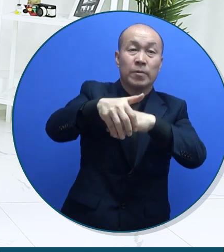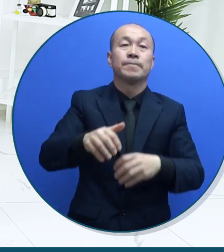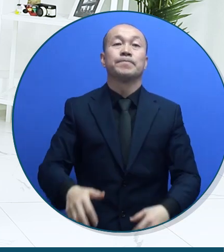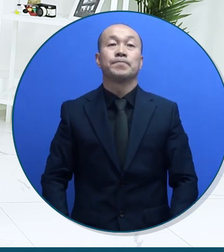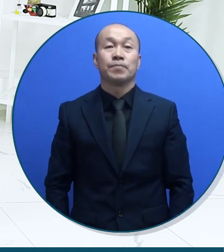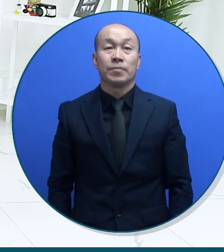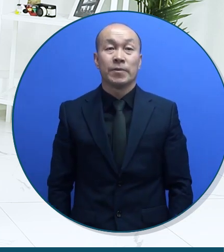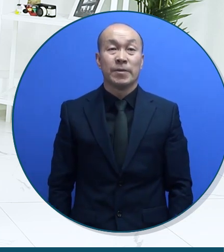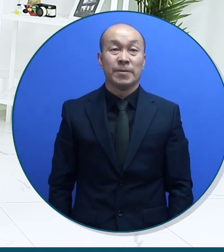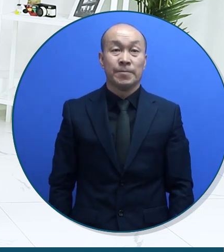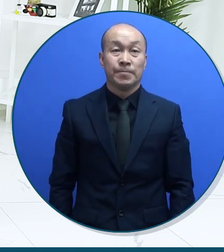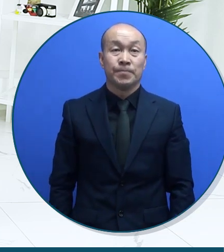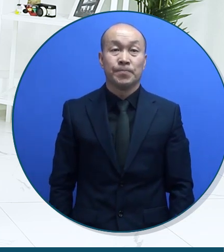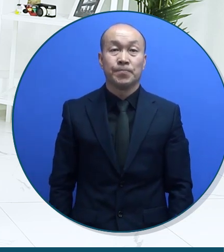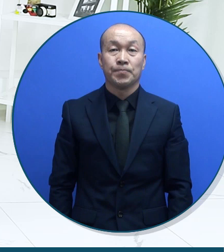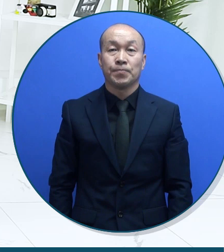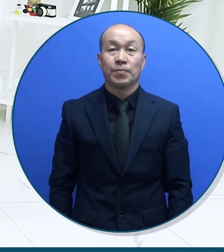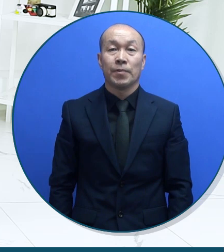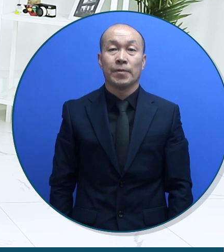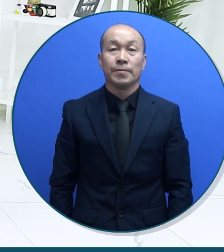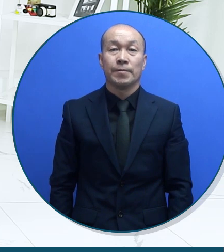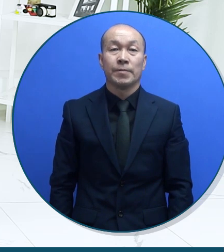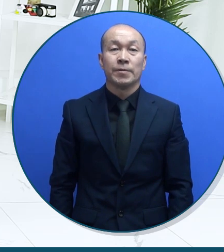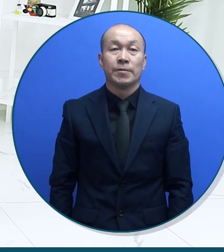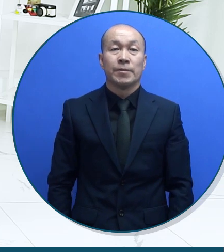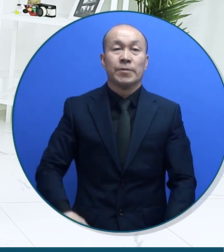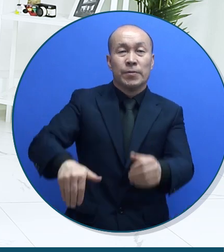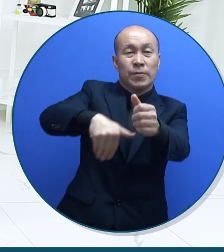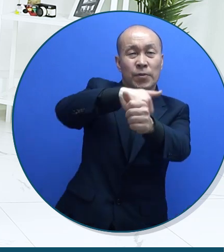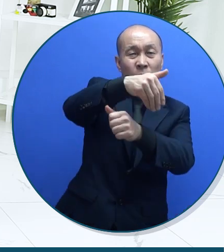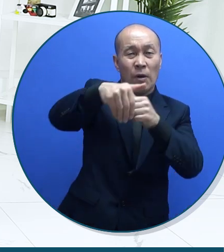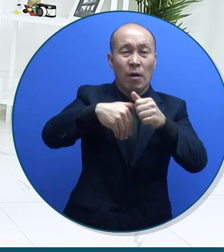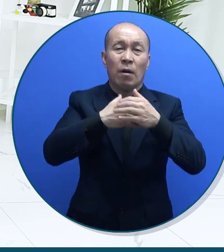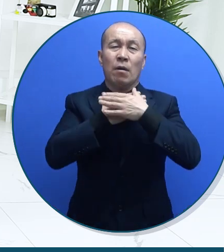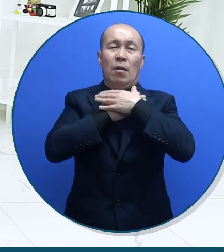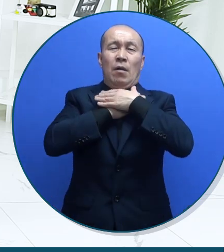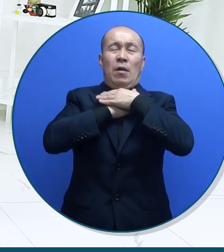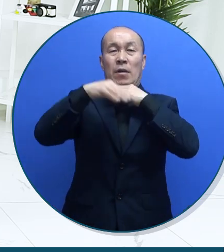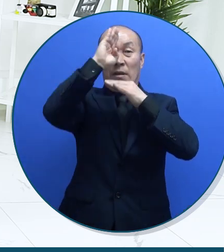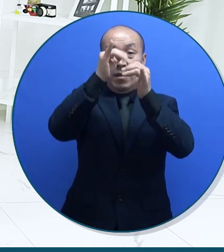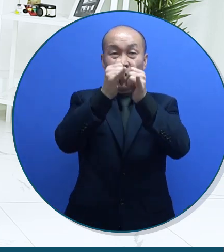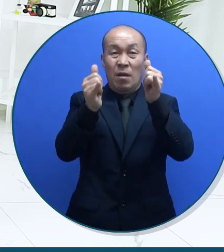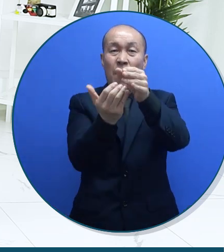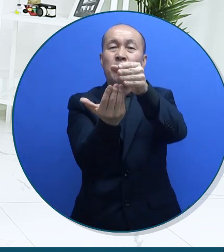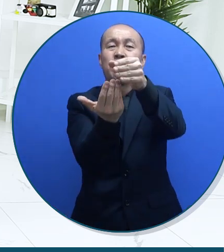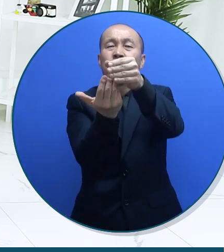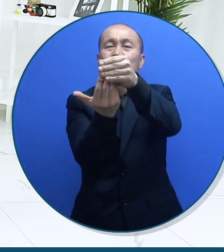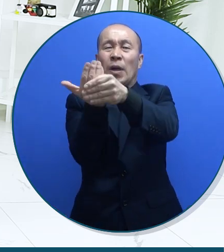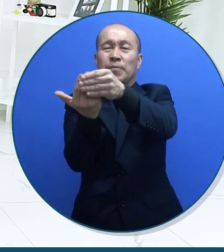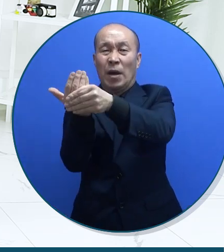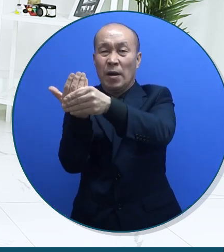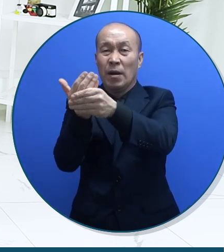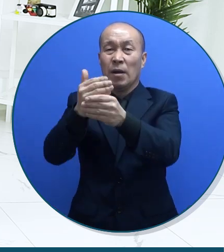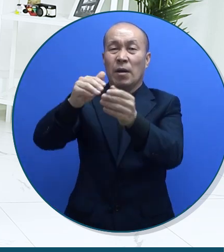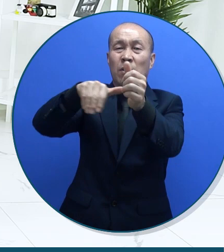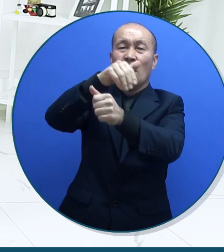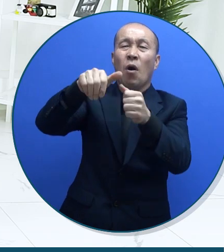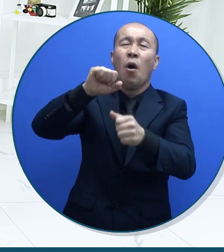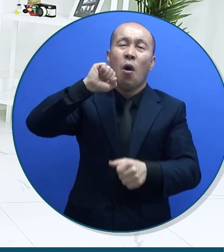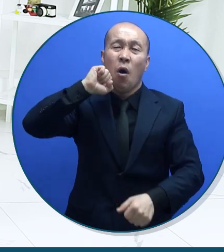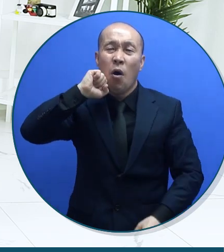있습니다. 이에 주변에 심장정지 환자가 발생한다 하더라도 섣불리 다가가기가